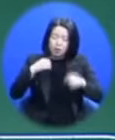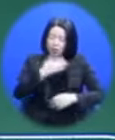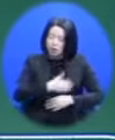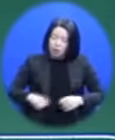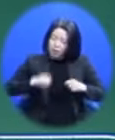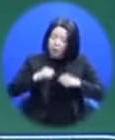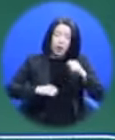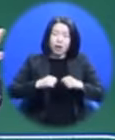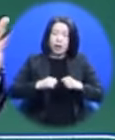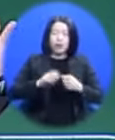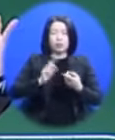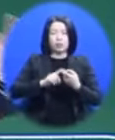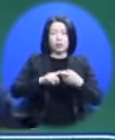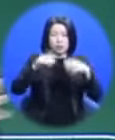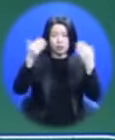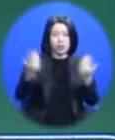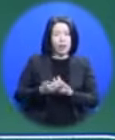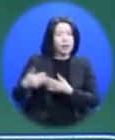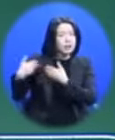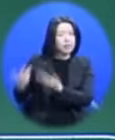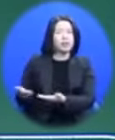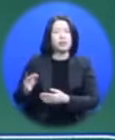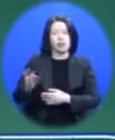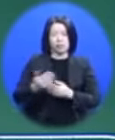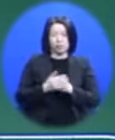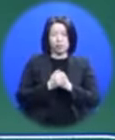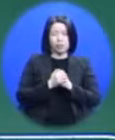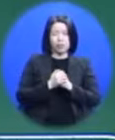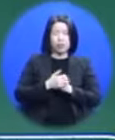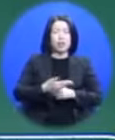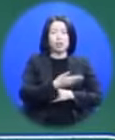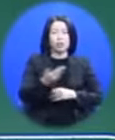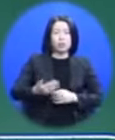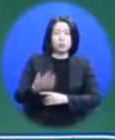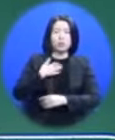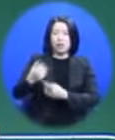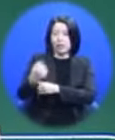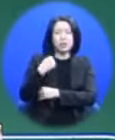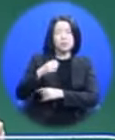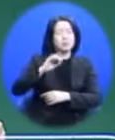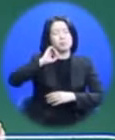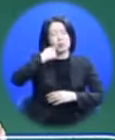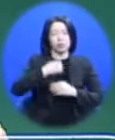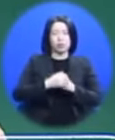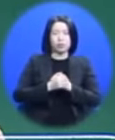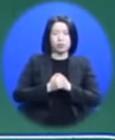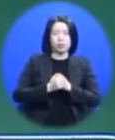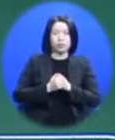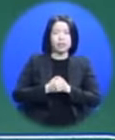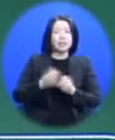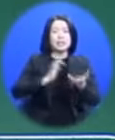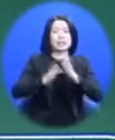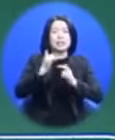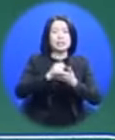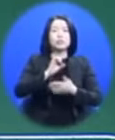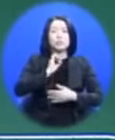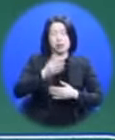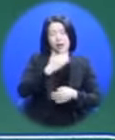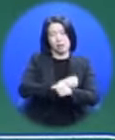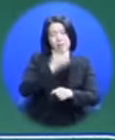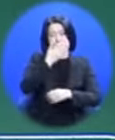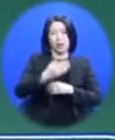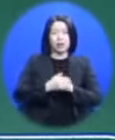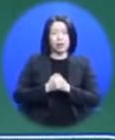것 이제는 다 내려놓아야 합니다. 여러분, 내 힘으로 할 수가 없어요. 내 힘으로 예수님만이 하실 수 있는